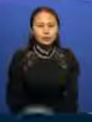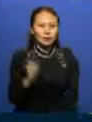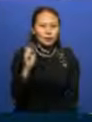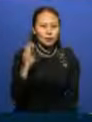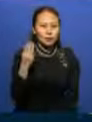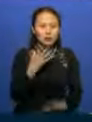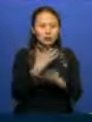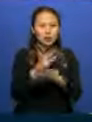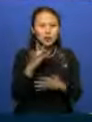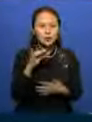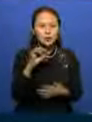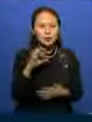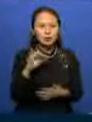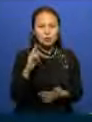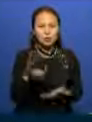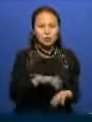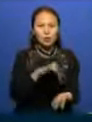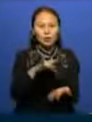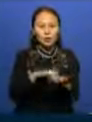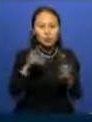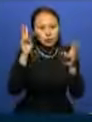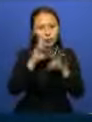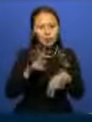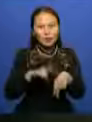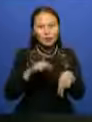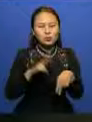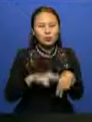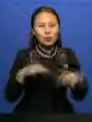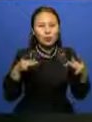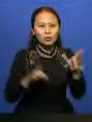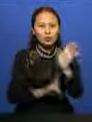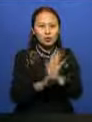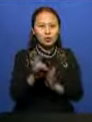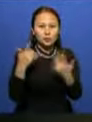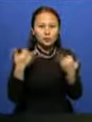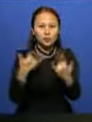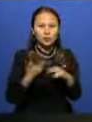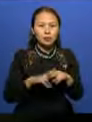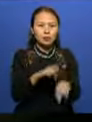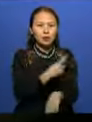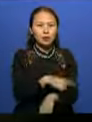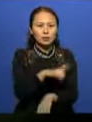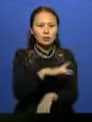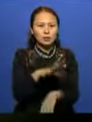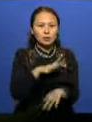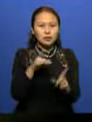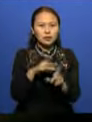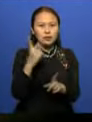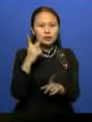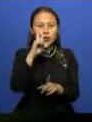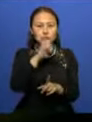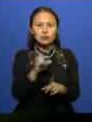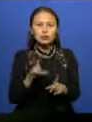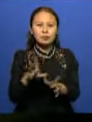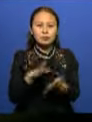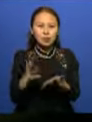Ал Ақштың Люйсбург қаласында белгісіз біреулер полицейлерге оқ жаудырып, жарақаттады. Қазір олар ауруханада жатыр. Оқ атқан екі күдікті кейін қамауға